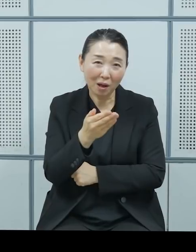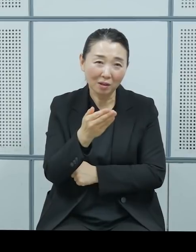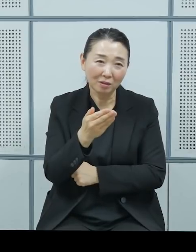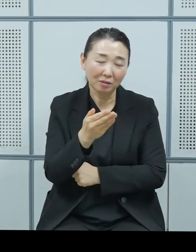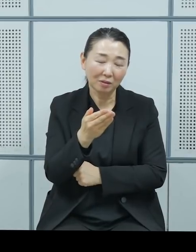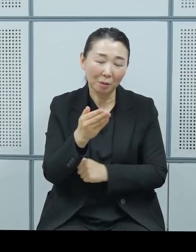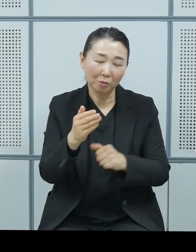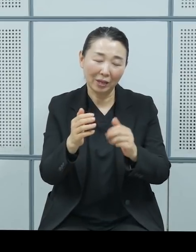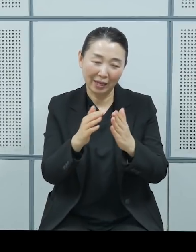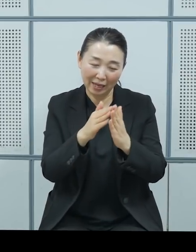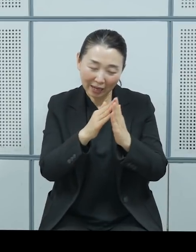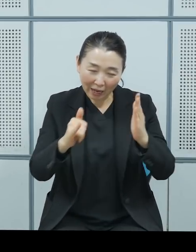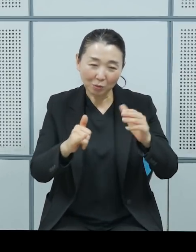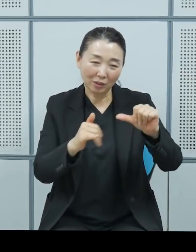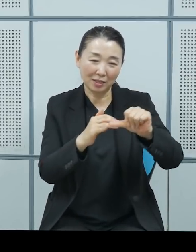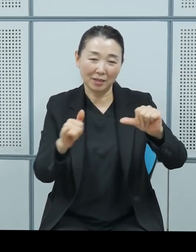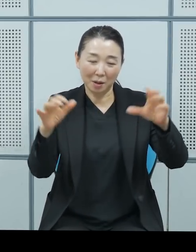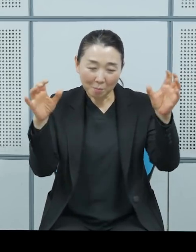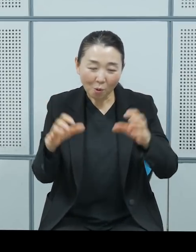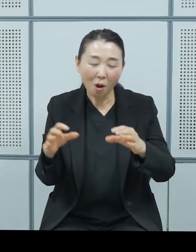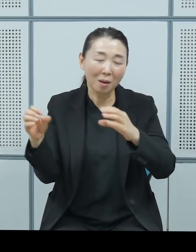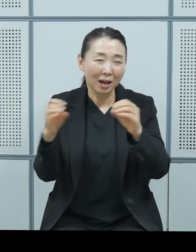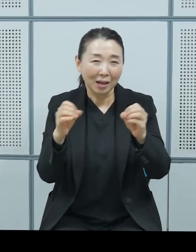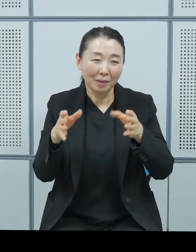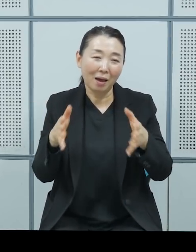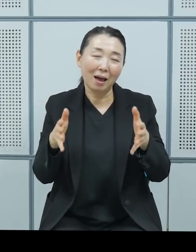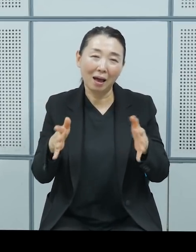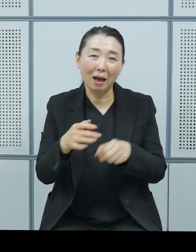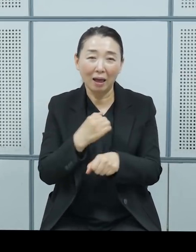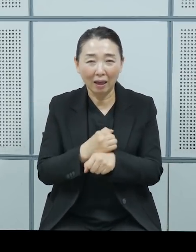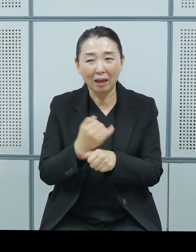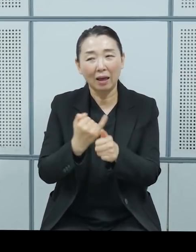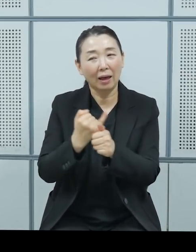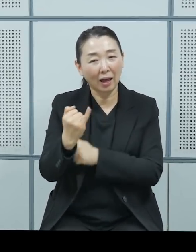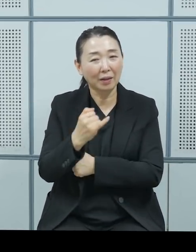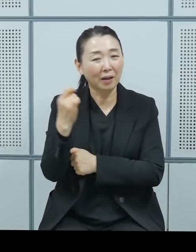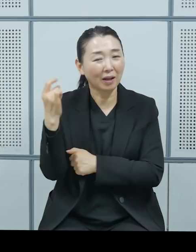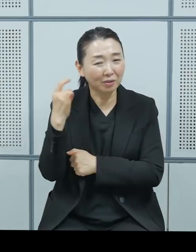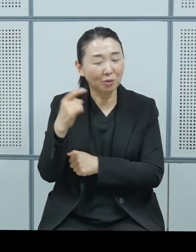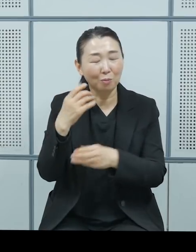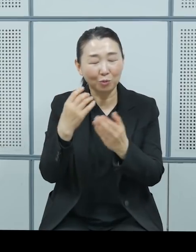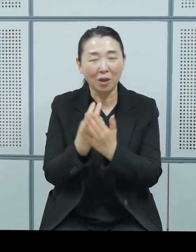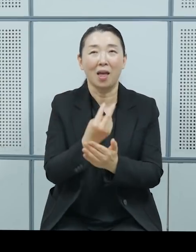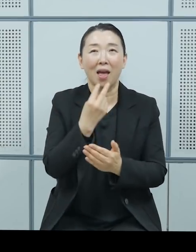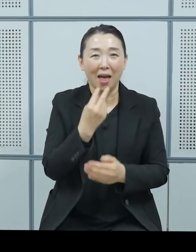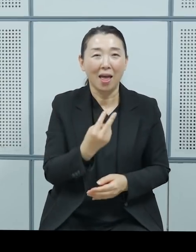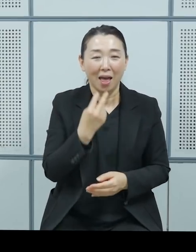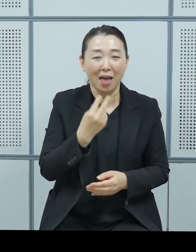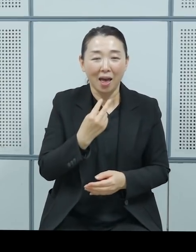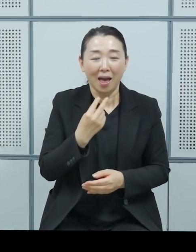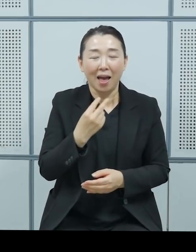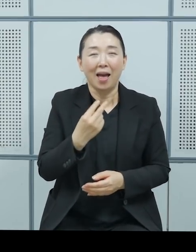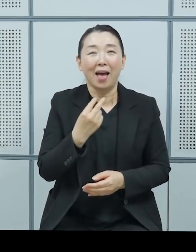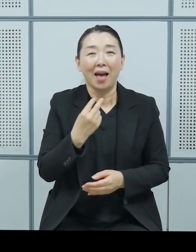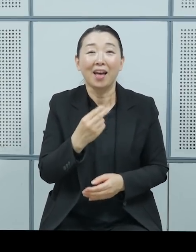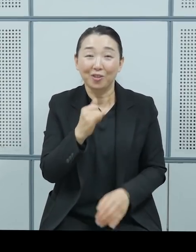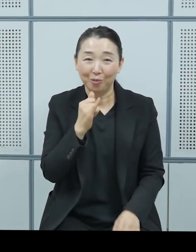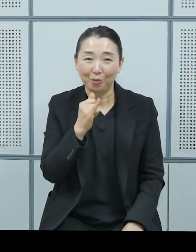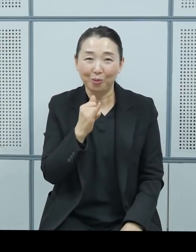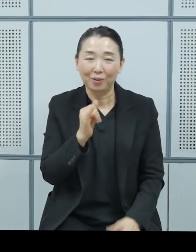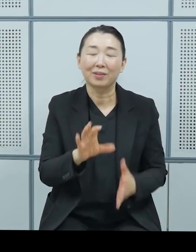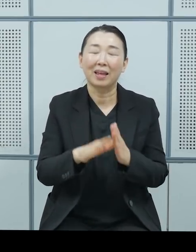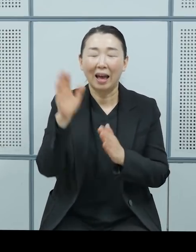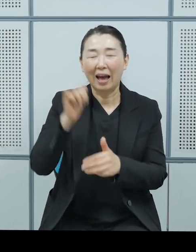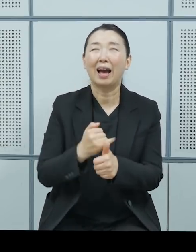5 식구가 누워서 막 이야기를 하면 아내가 듣고 호흡이 가빠지면 크크크크